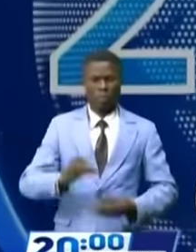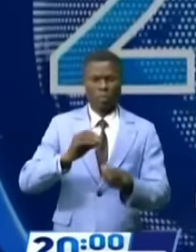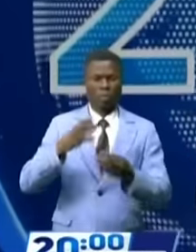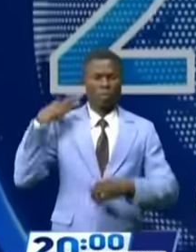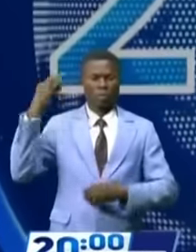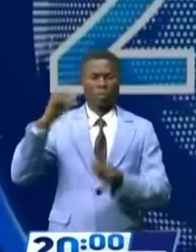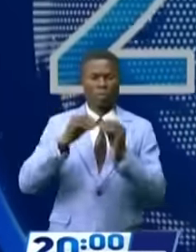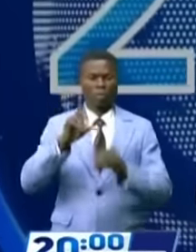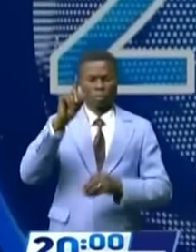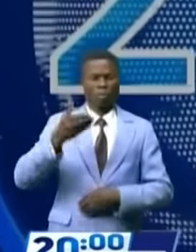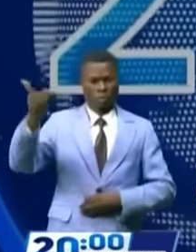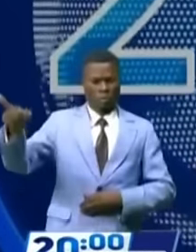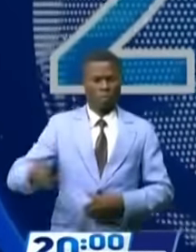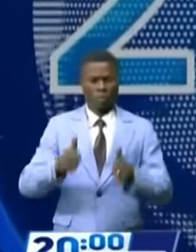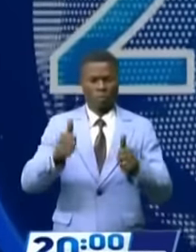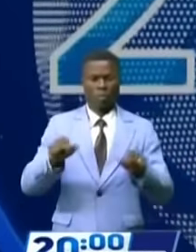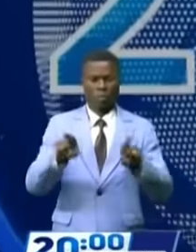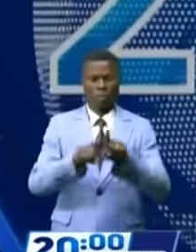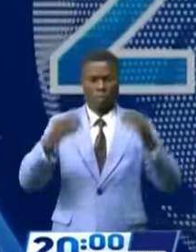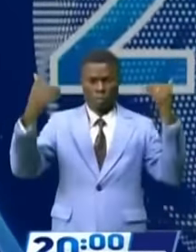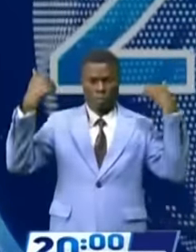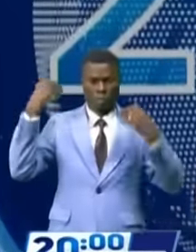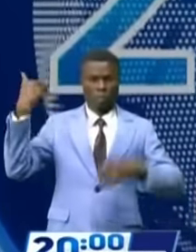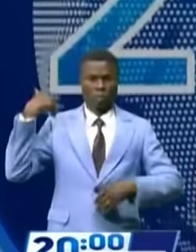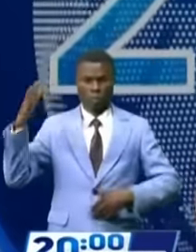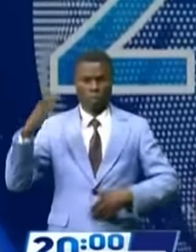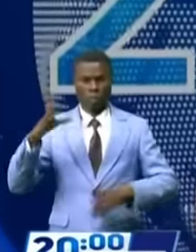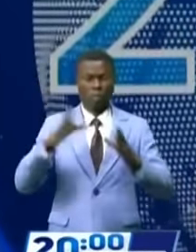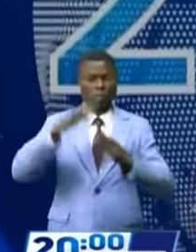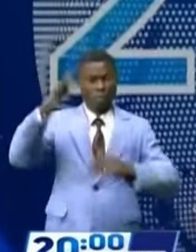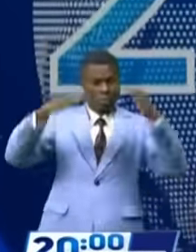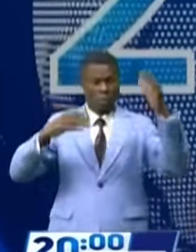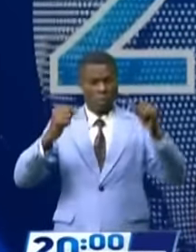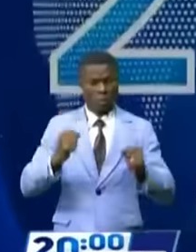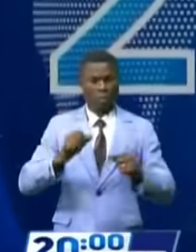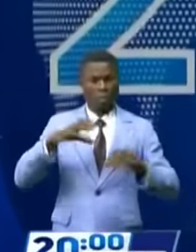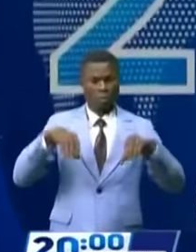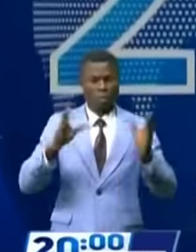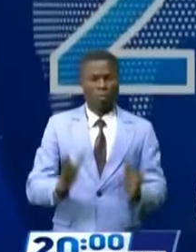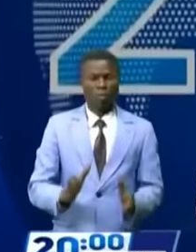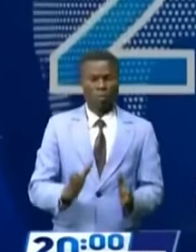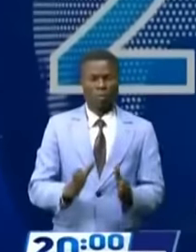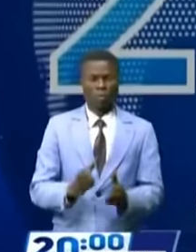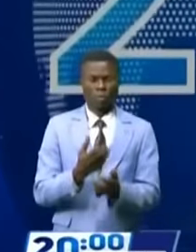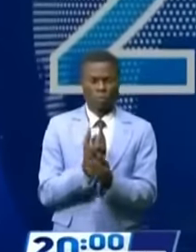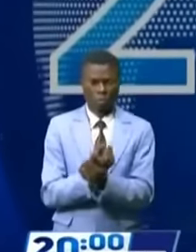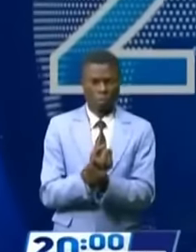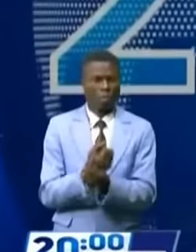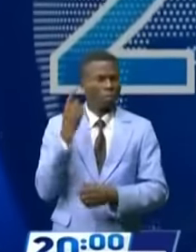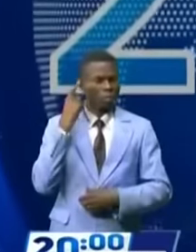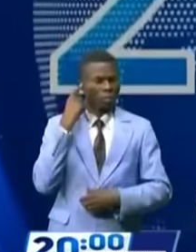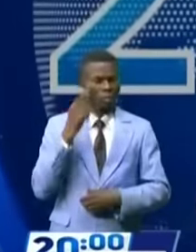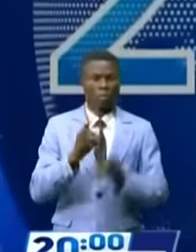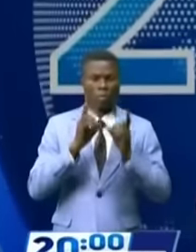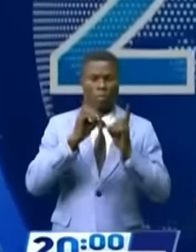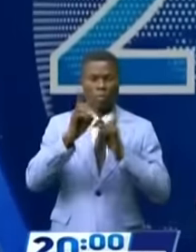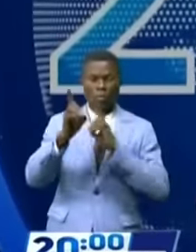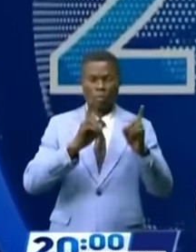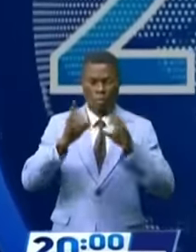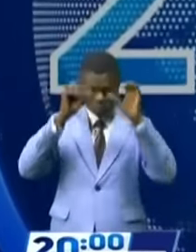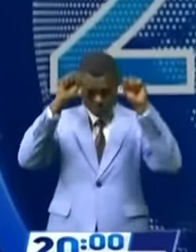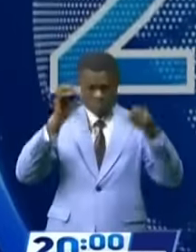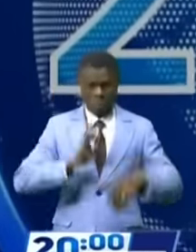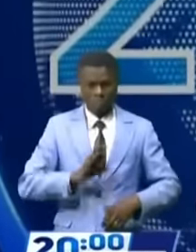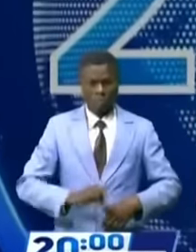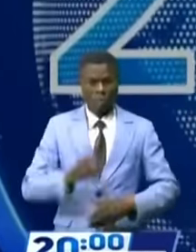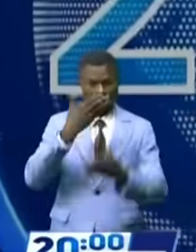20, l'accueil digne d'un chef d'État sous une pluie battante. Ces Congolais ont religieusement suivi le meeting du chef de l'État candidat à